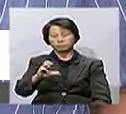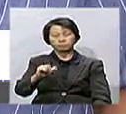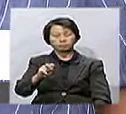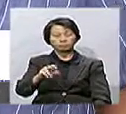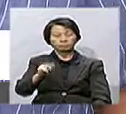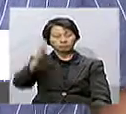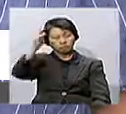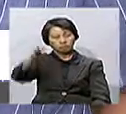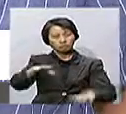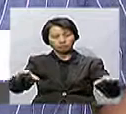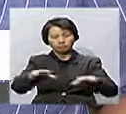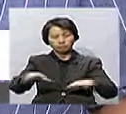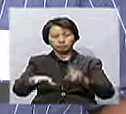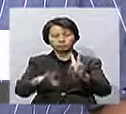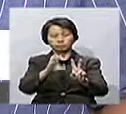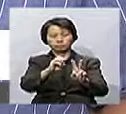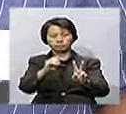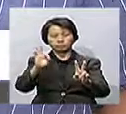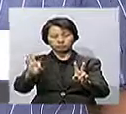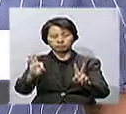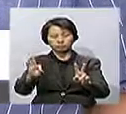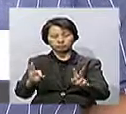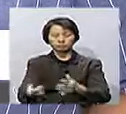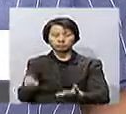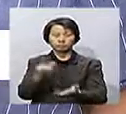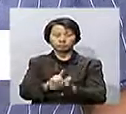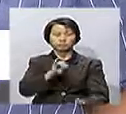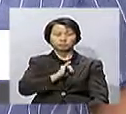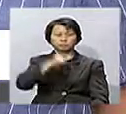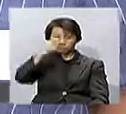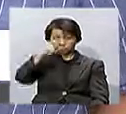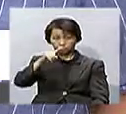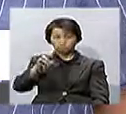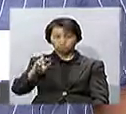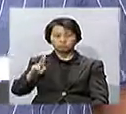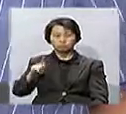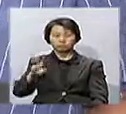akan dilaksanakan pada 2019. Laporan Nur Hidayah Anwar untuk Berita RTM.